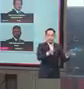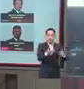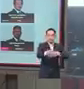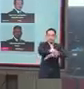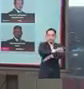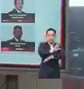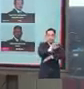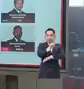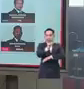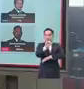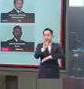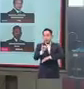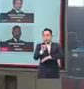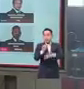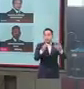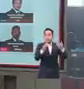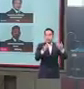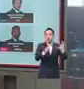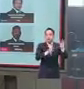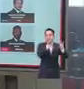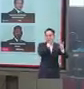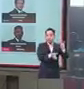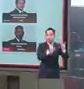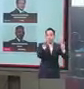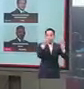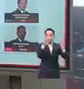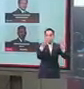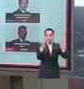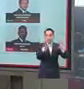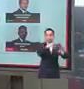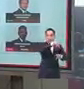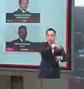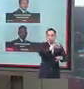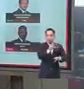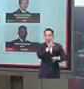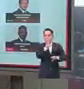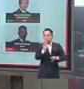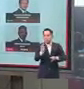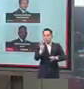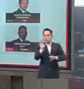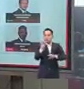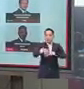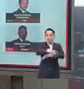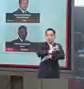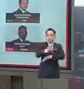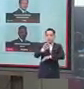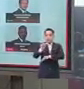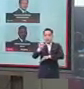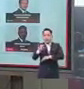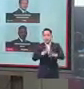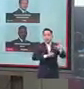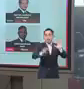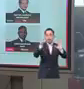pada 19 maaf pada 7 Desember nanti 17 Padang serai bakal menyaksikan pertemuan 6 penjuru